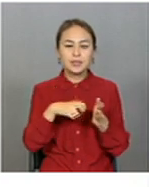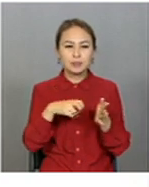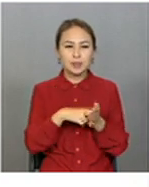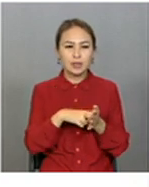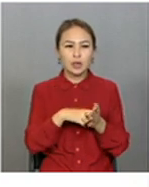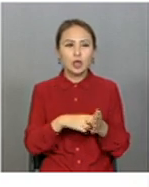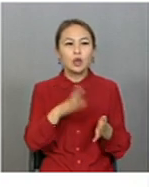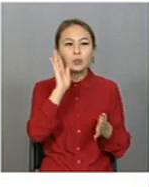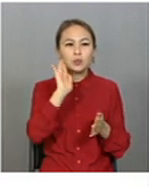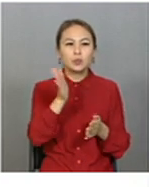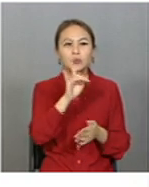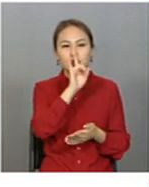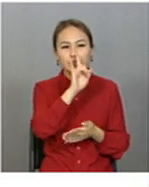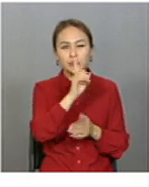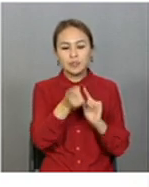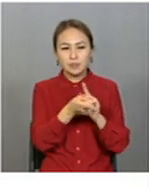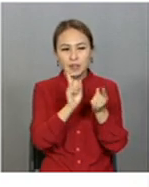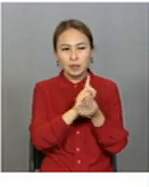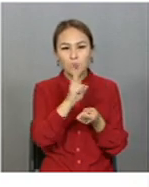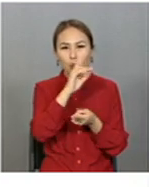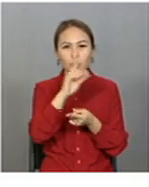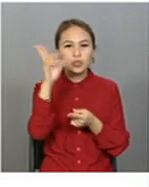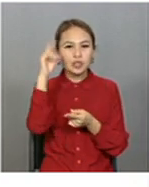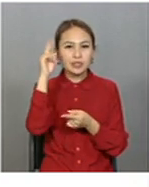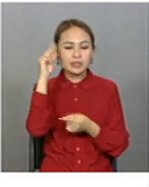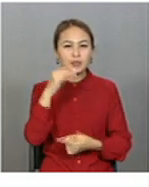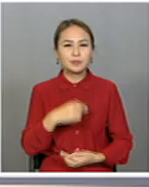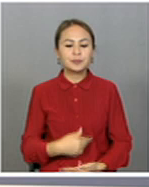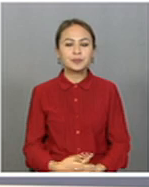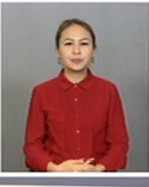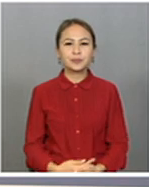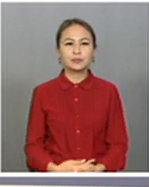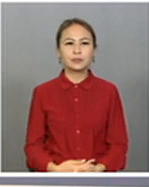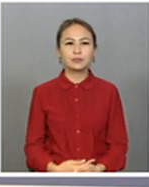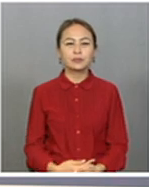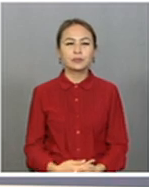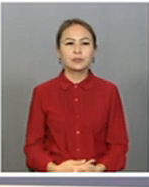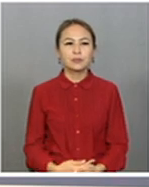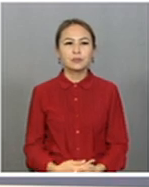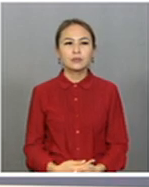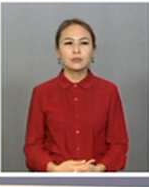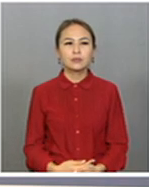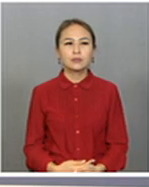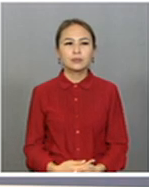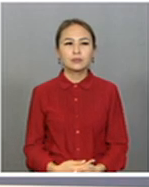на письме. Будете изменять их по числам.